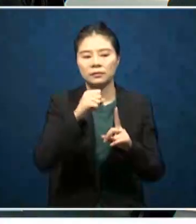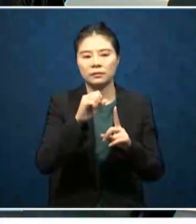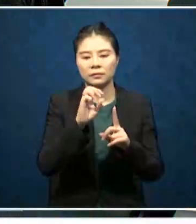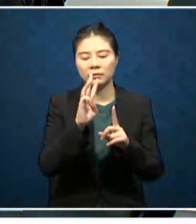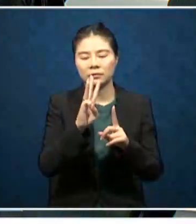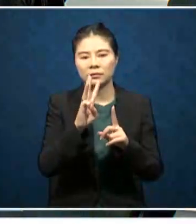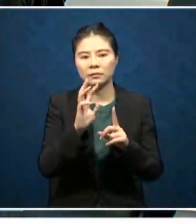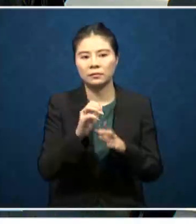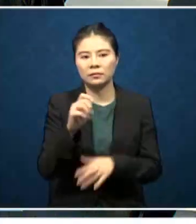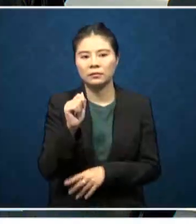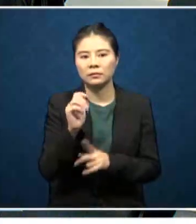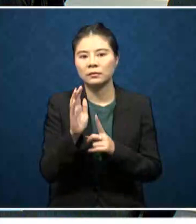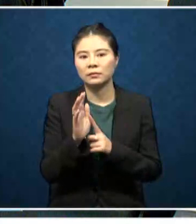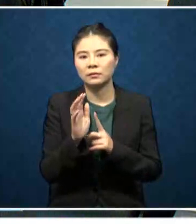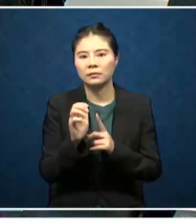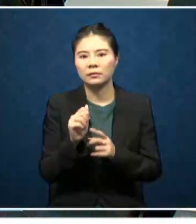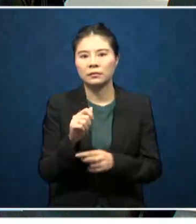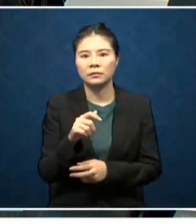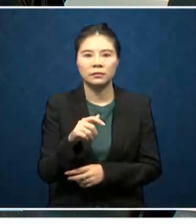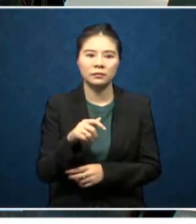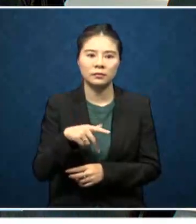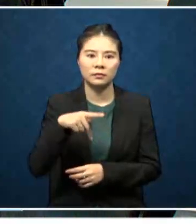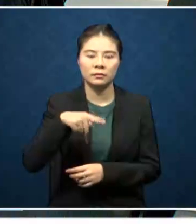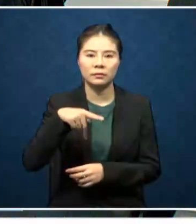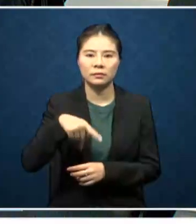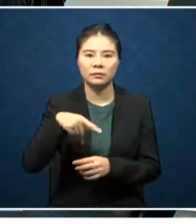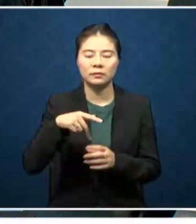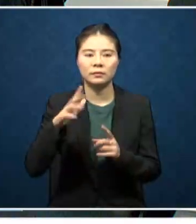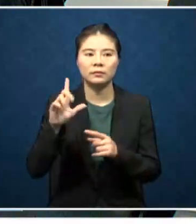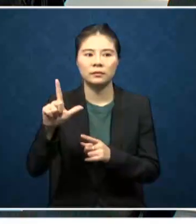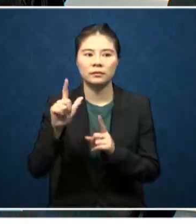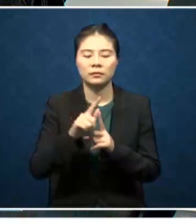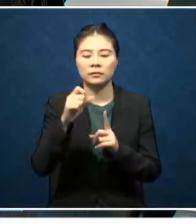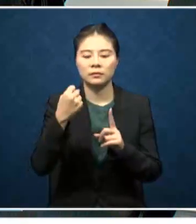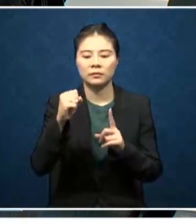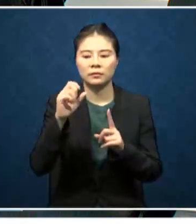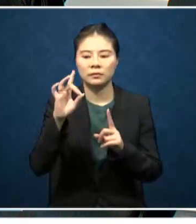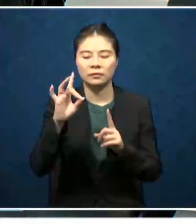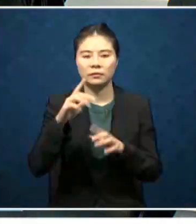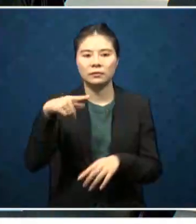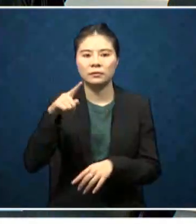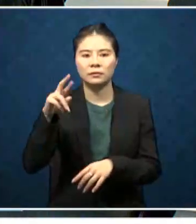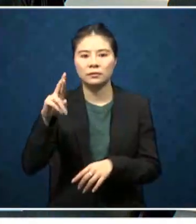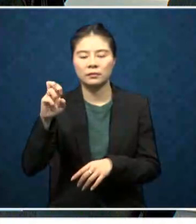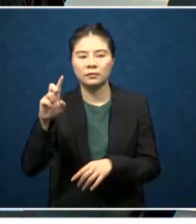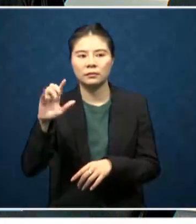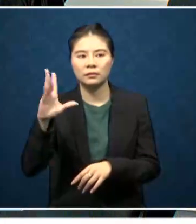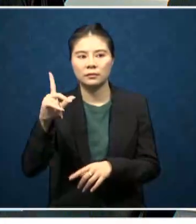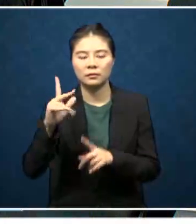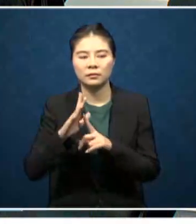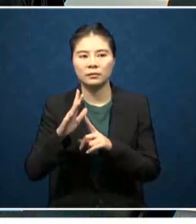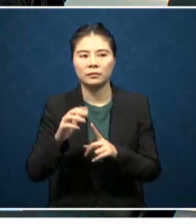จินดาวัฒนะ 17นางชวรัตน์เกษตรสุนทร 18นายปรีชาบวยพิรัต